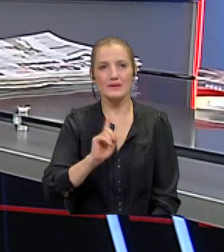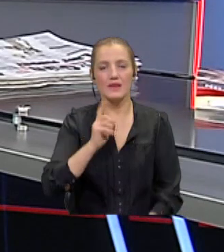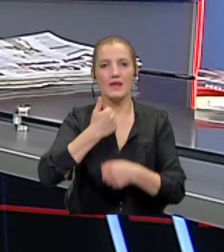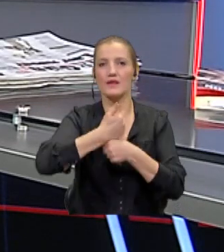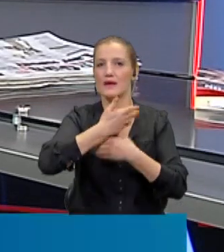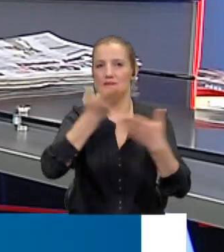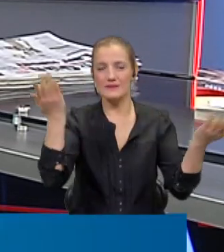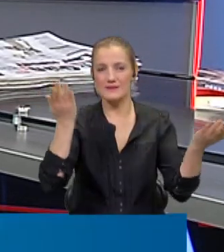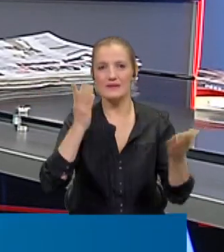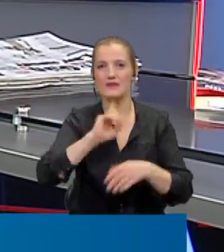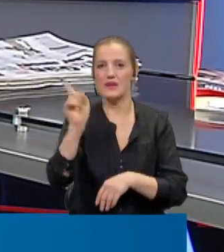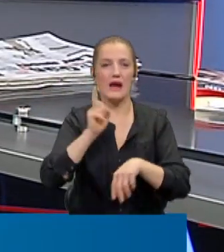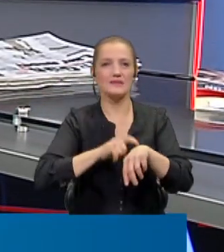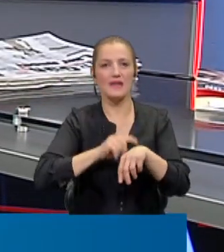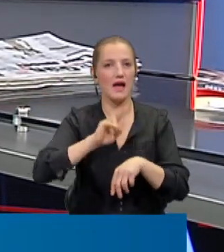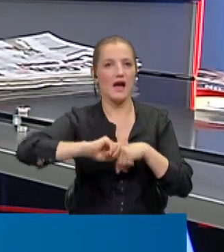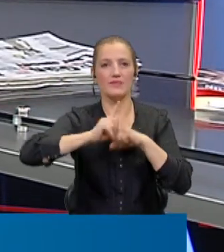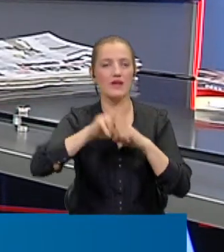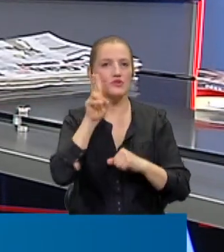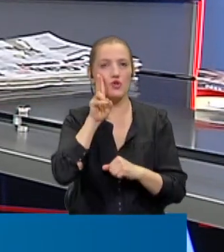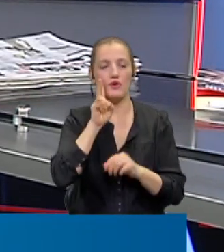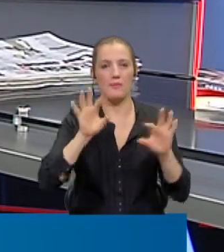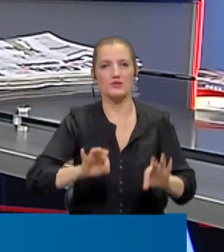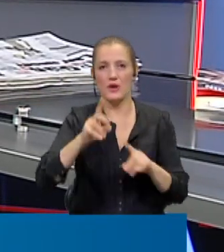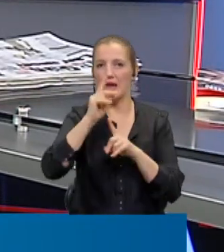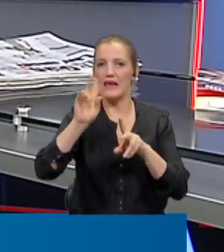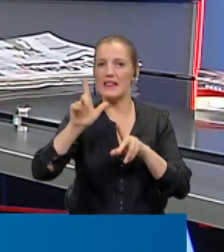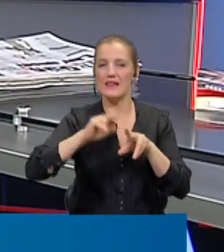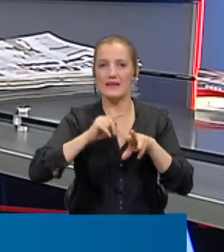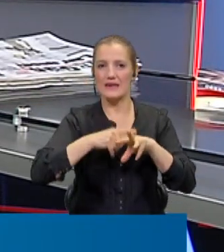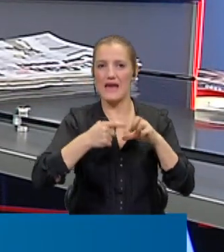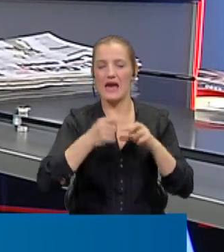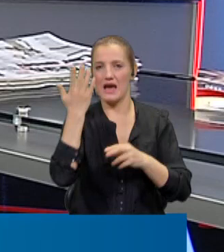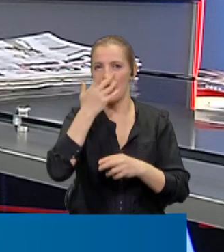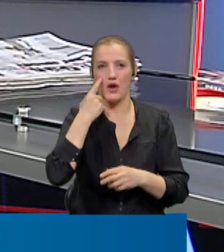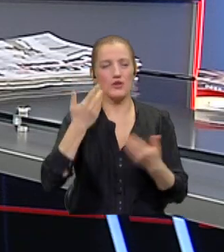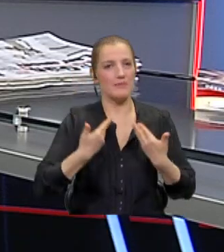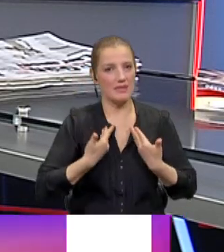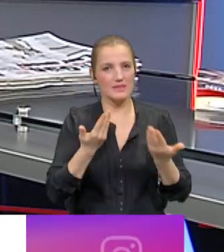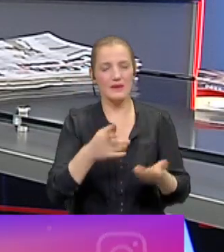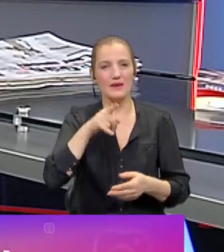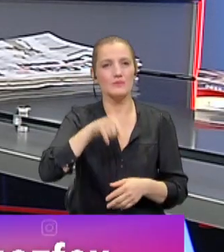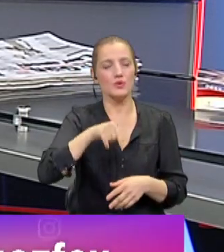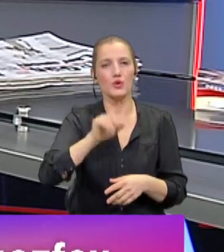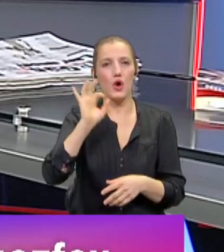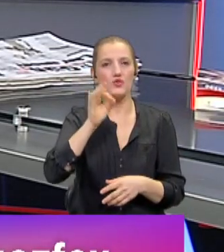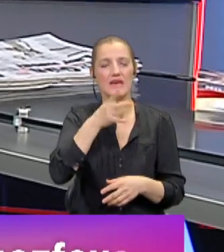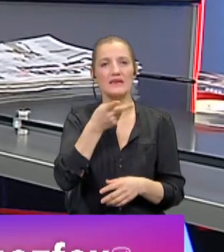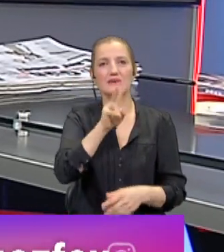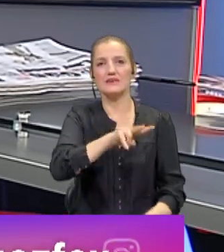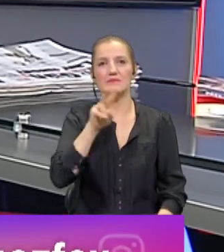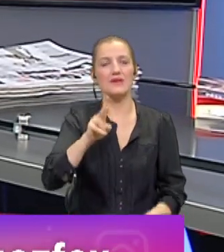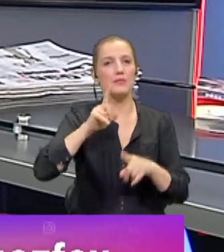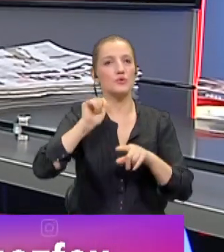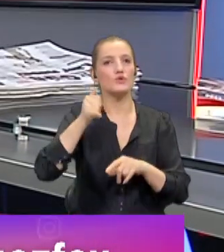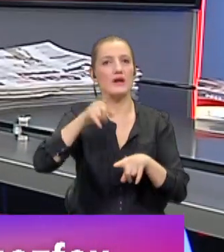Günaydın canlar saat hafta sonu başlıyor ben İlker Karagöz bugün 2ocak 2022 günlerden pazar